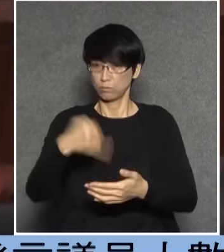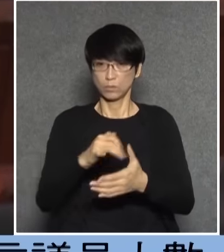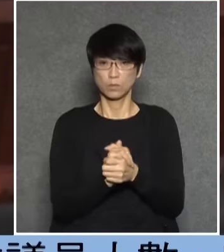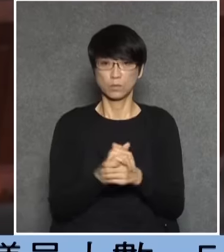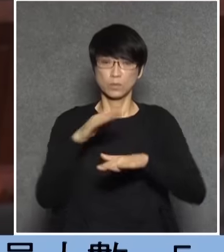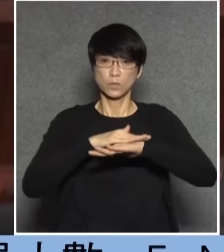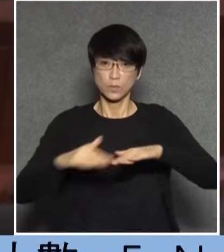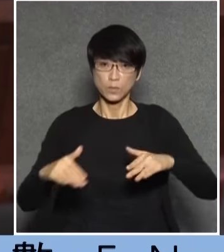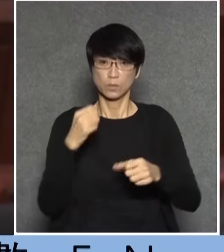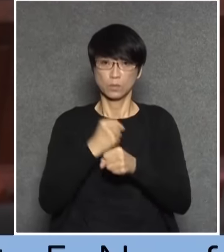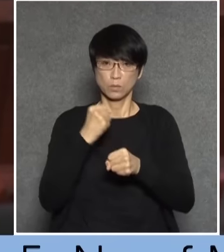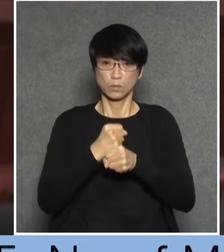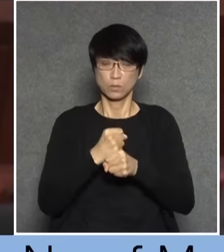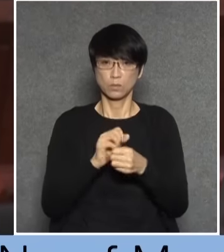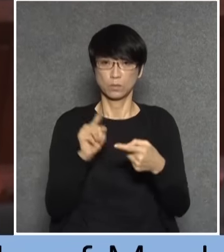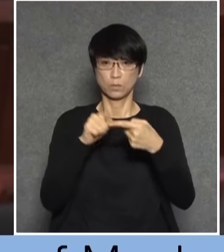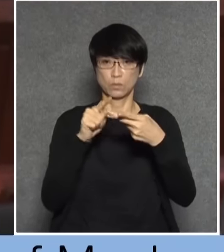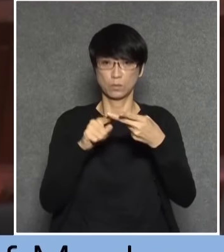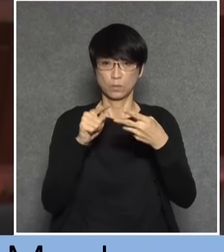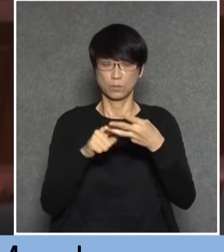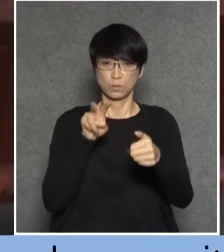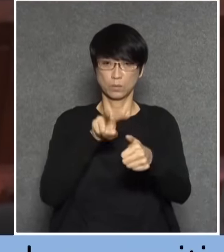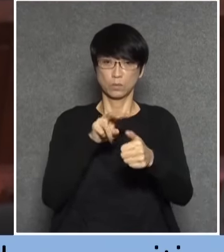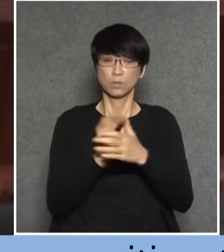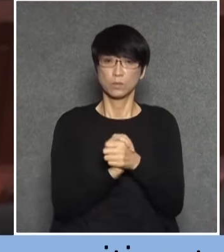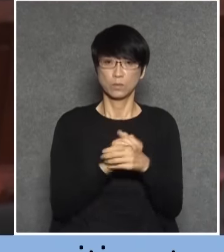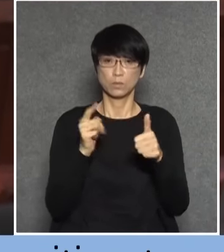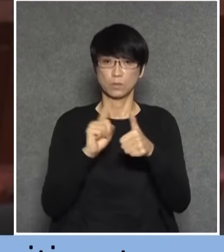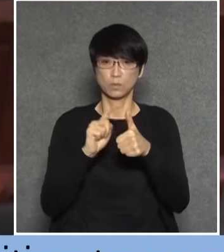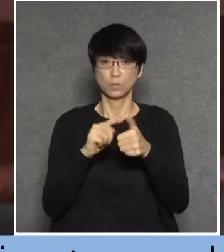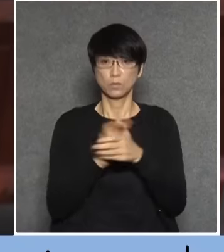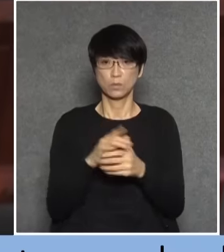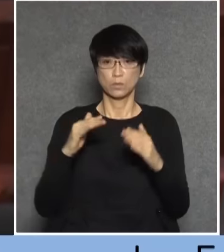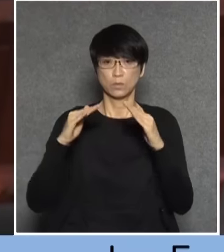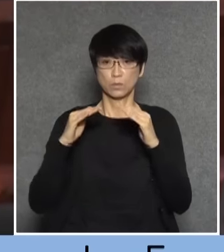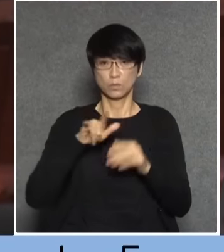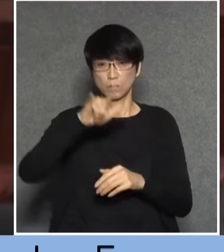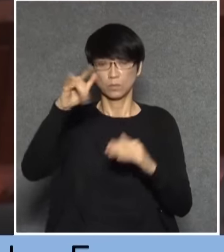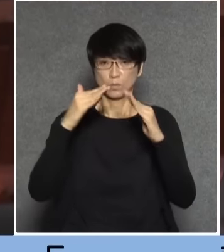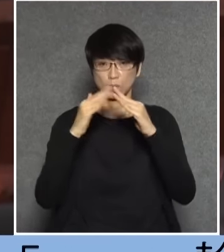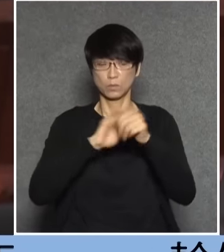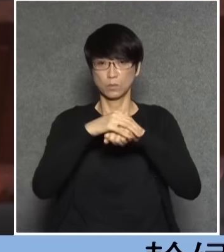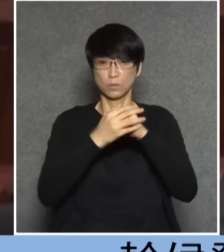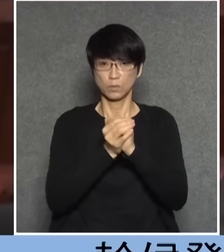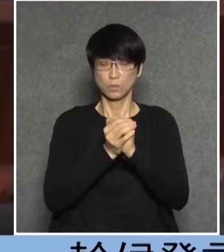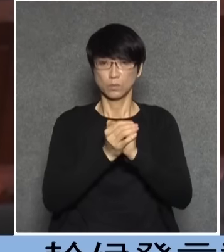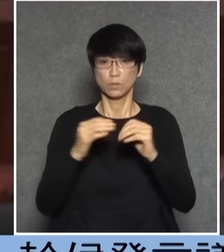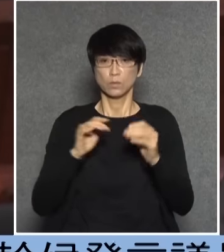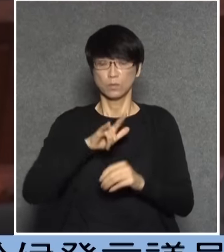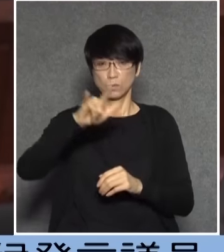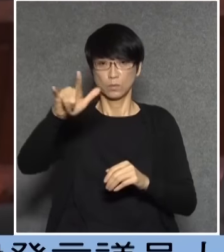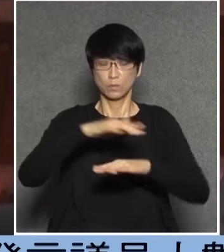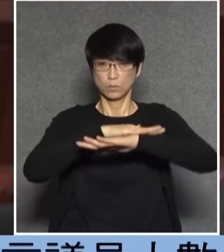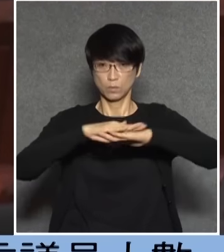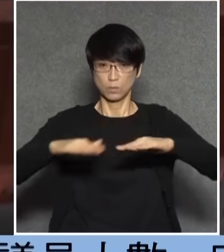性和效能，是有三個層次的監察。首先，民航處是依據國際民航組織的航空安全